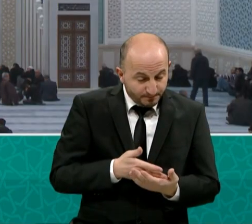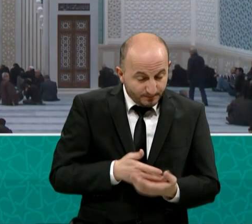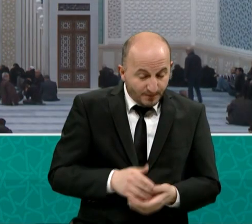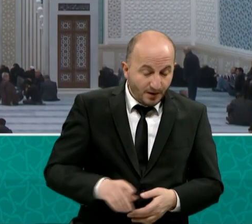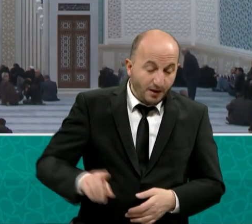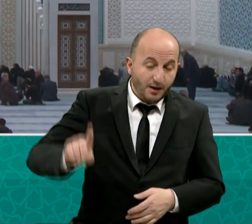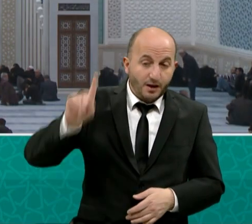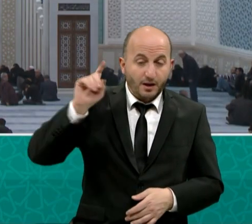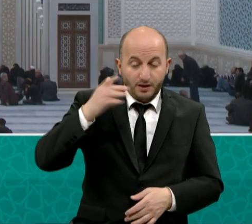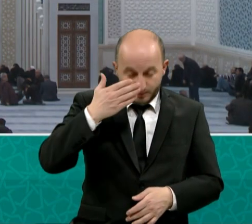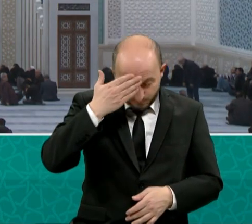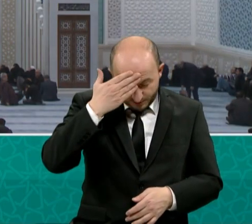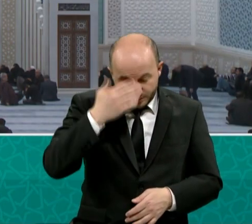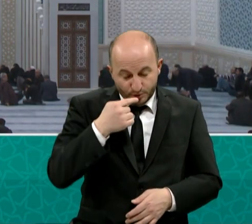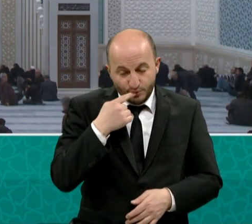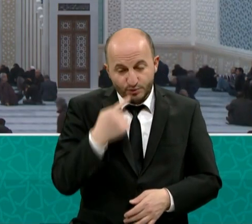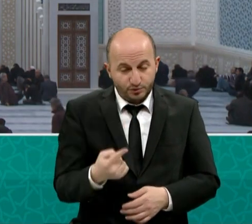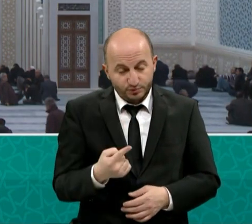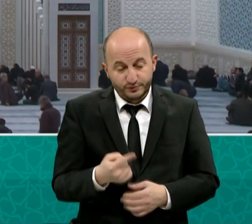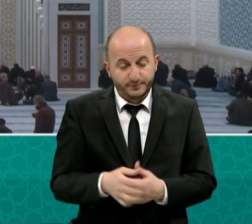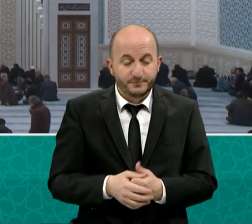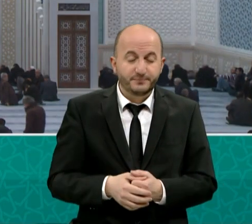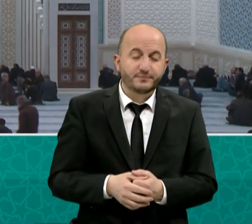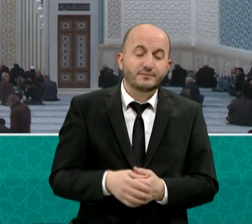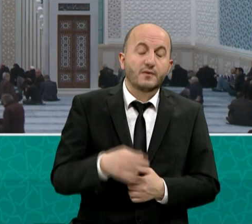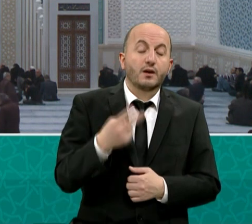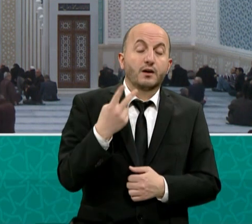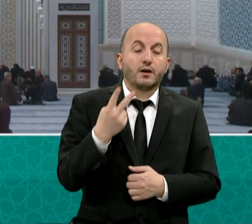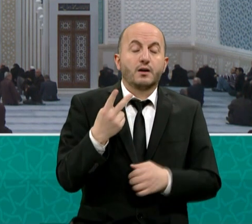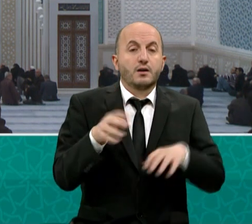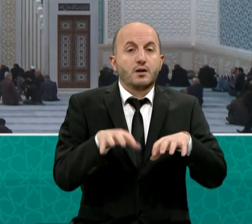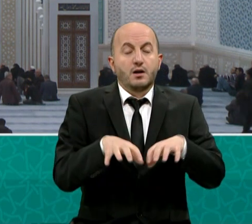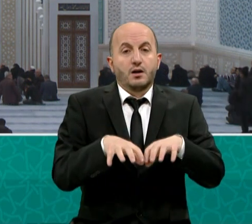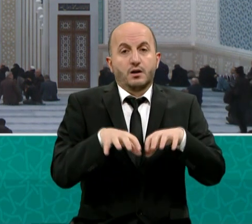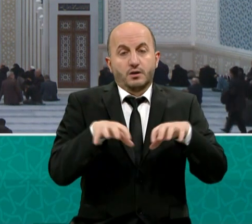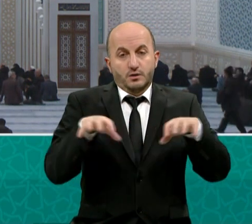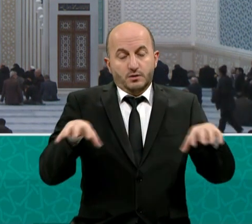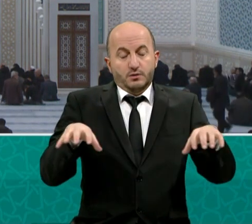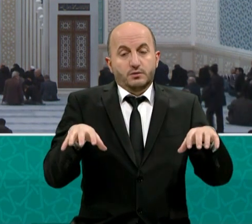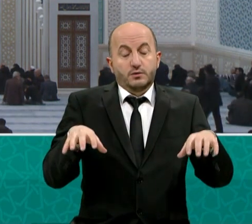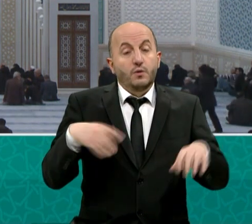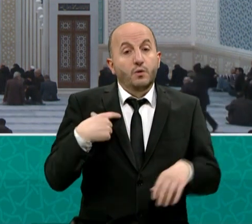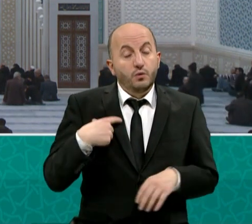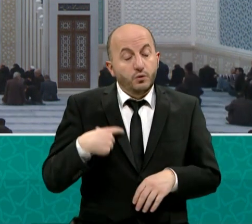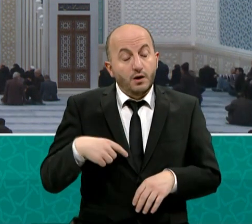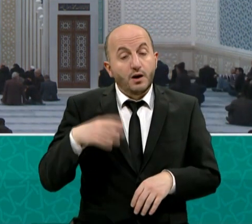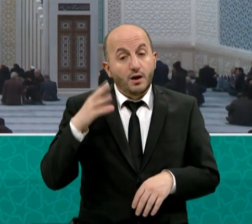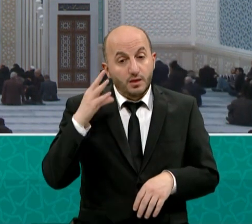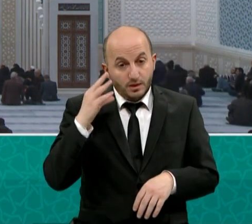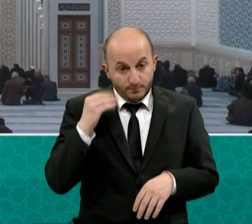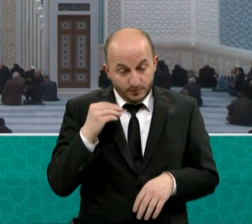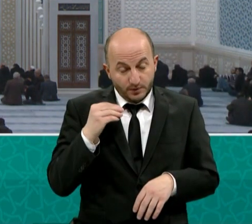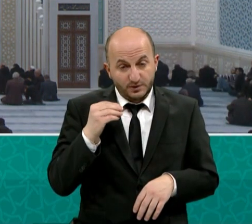Allah'a ibadet diyoruz. İbadeti de ikiye ayırıyoruz kardeşlerim. Özel anlamda formal